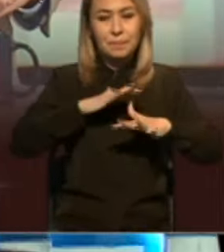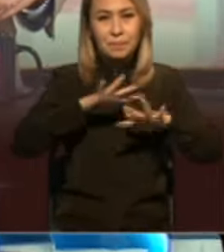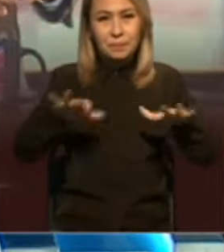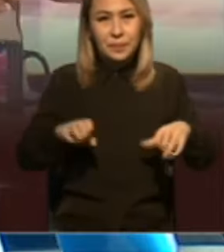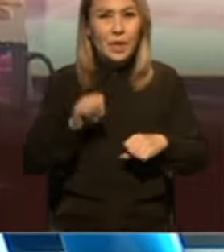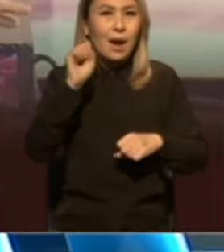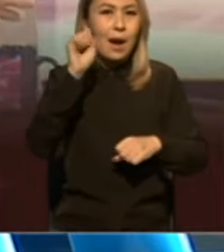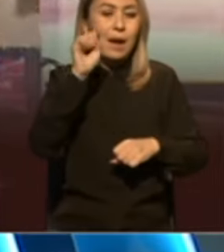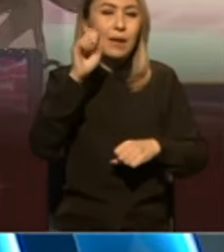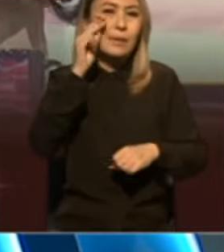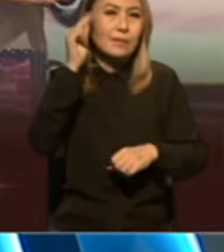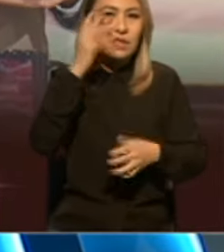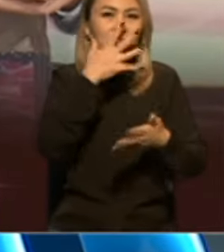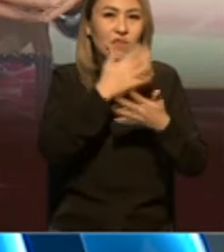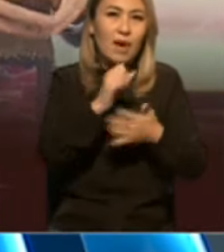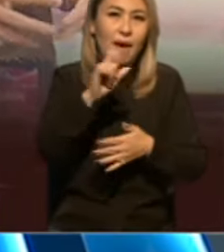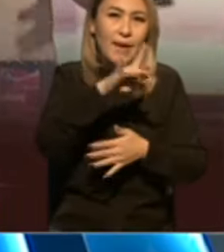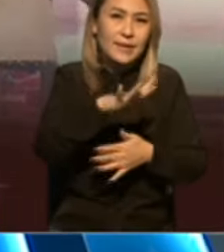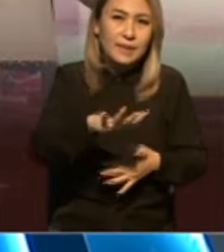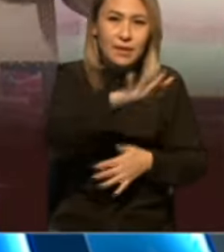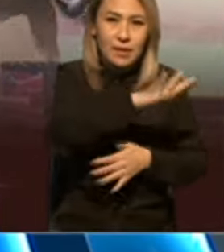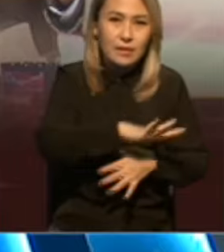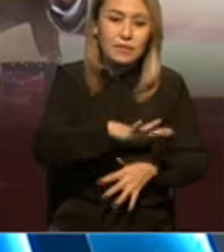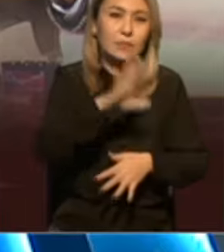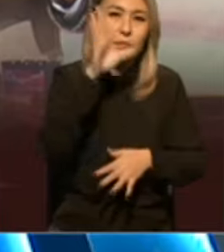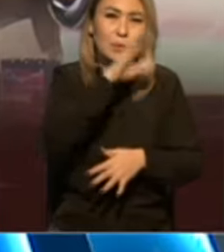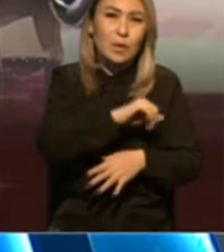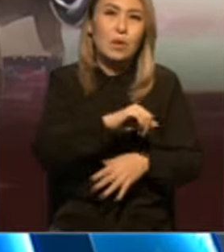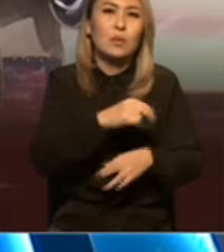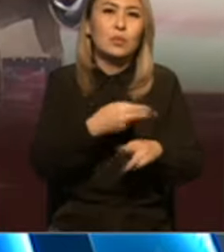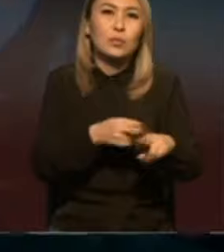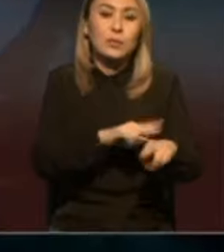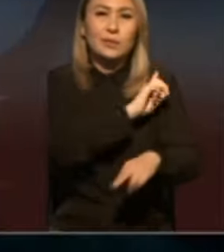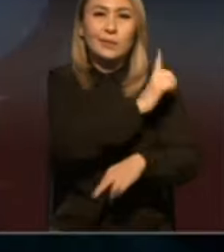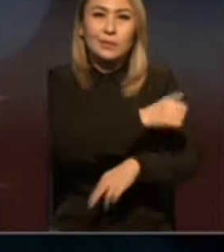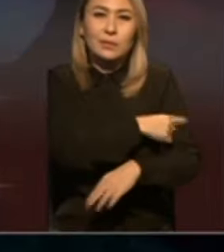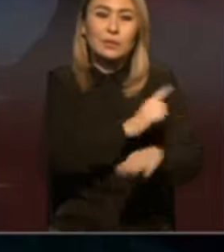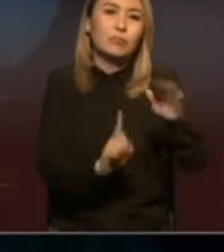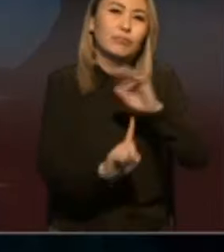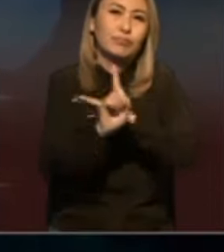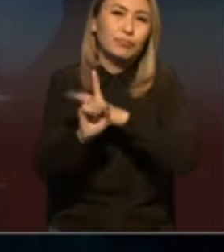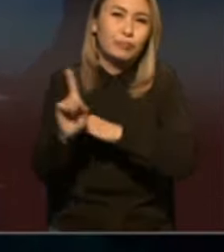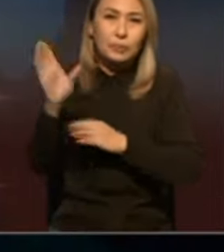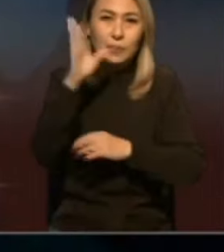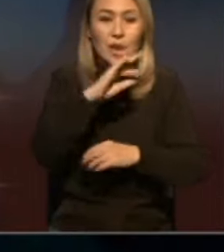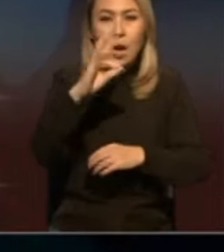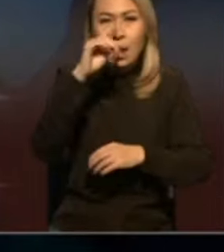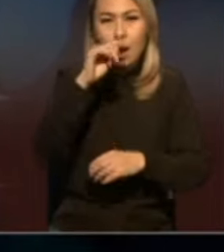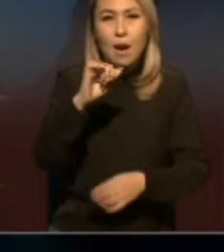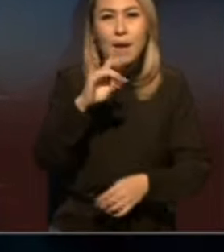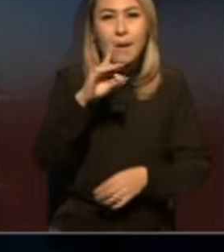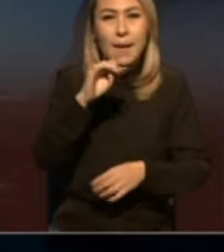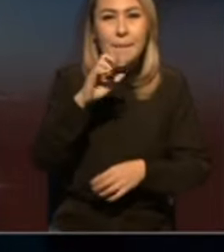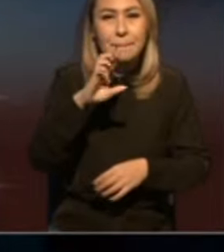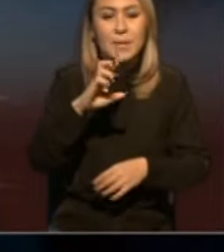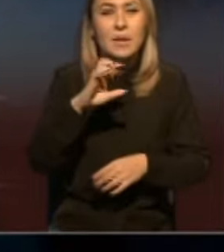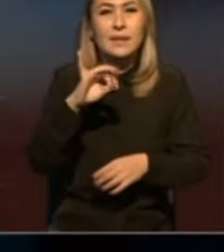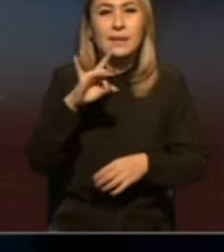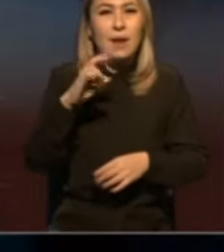Азиясында, басқа да күштер бас көтеруі мүмкін. Сондай ақ араб елдерімен осы Израильдің